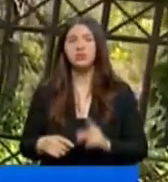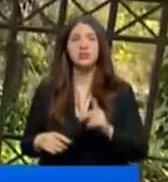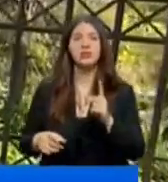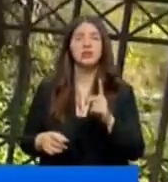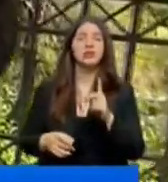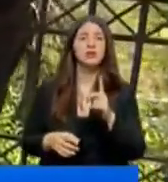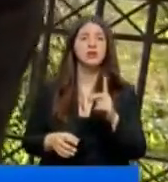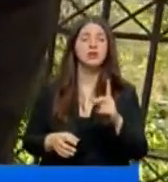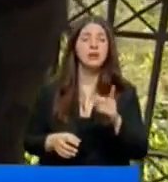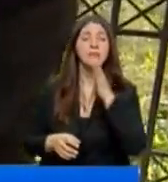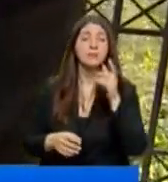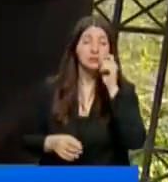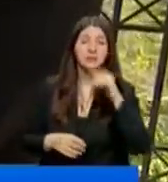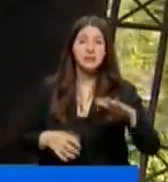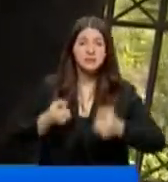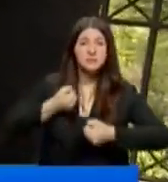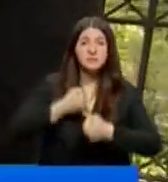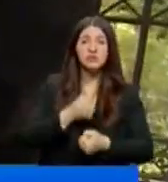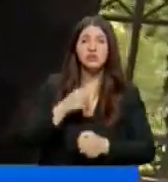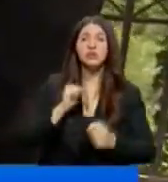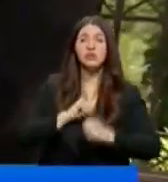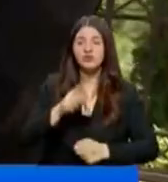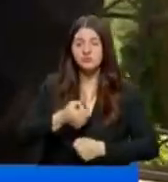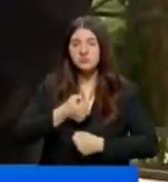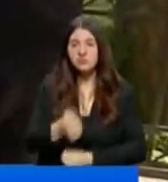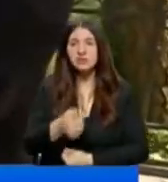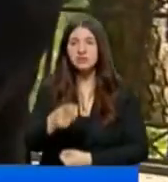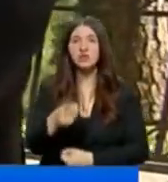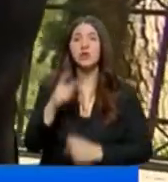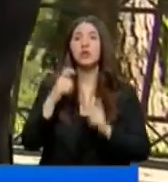Efendim bilim insanlarına baskı kuruyorlar. Üniversitelere baskı